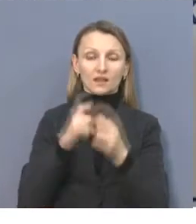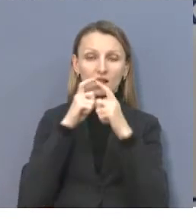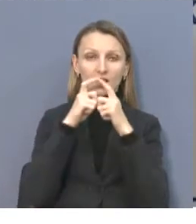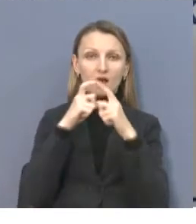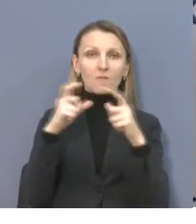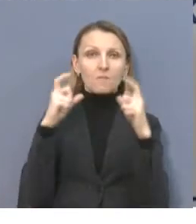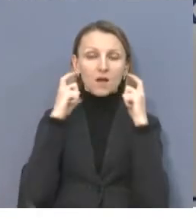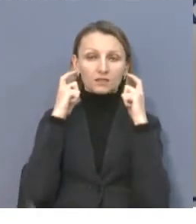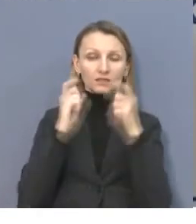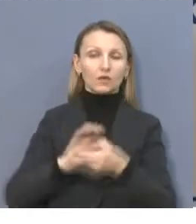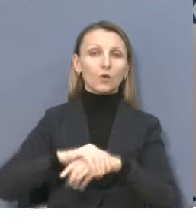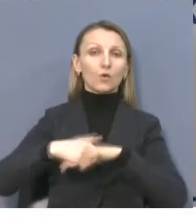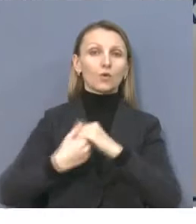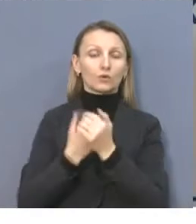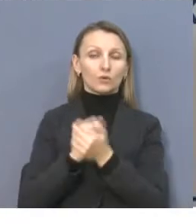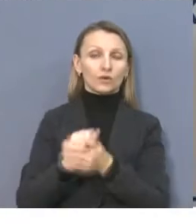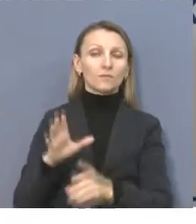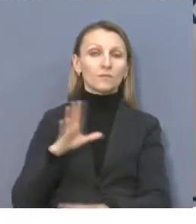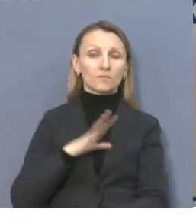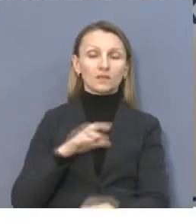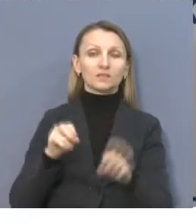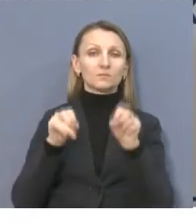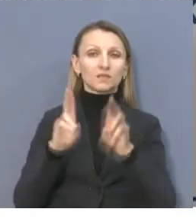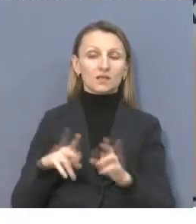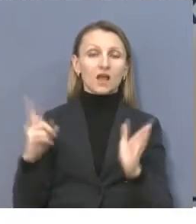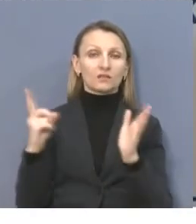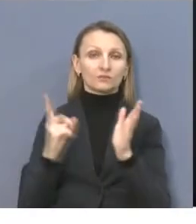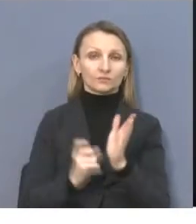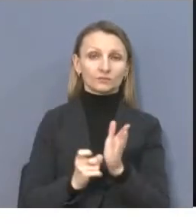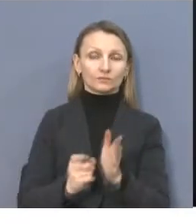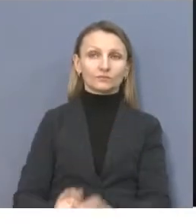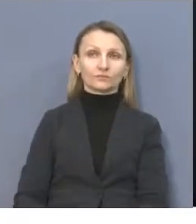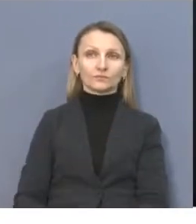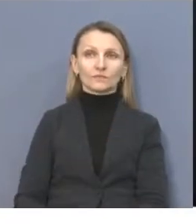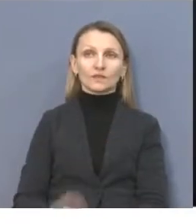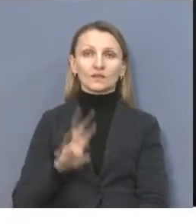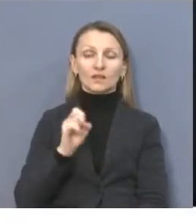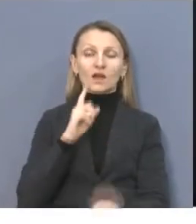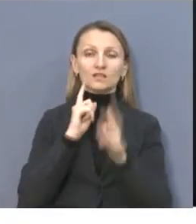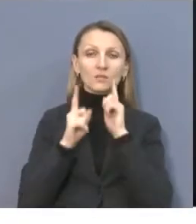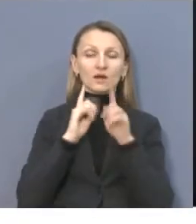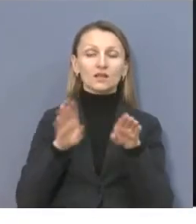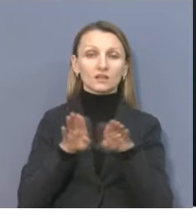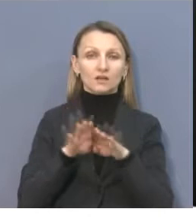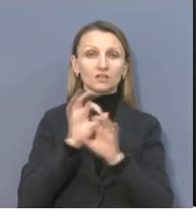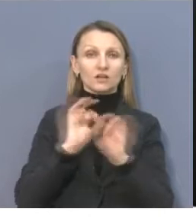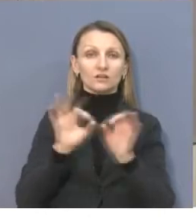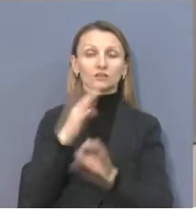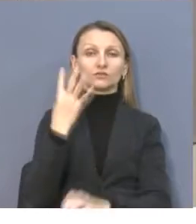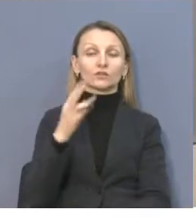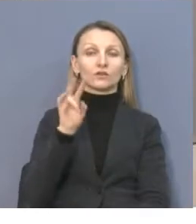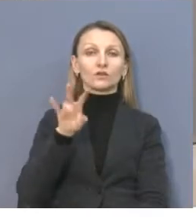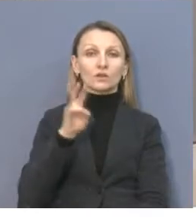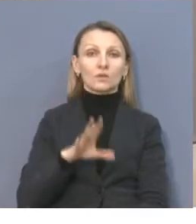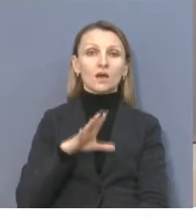для обработки рук пассажиров и водитель и были установлены с анитой зиры на брифинге также прозвучало что с 4 ноября